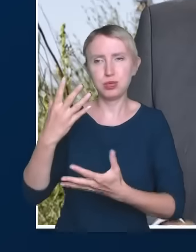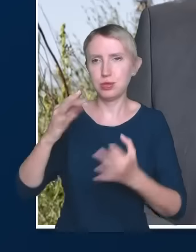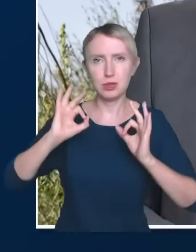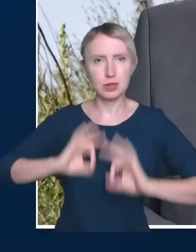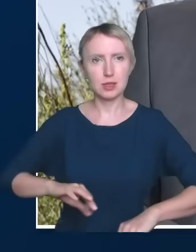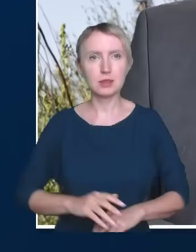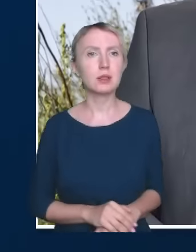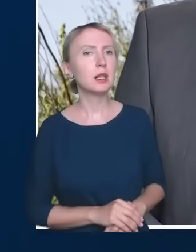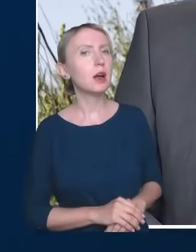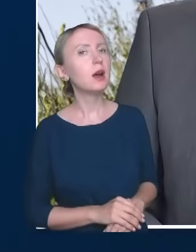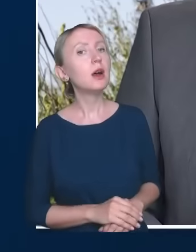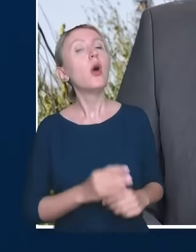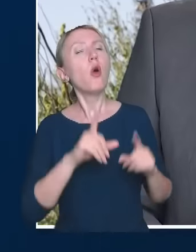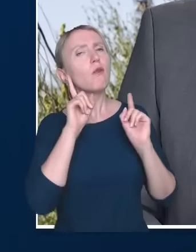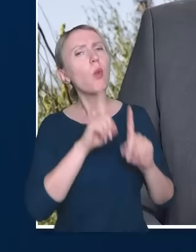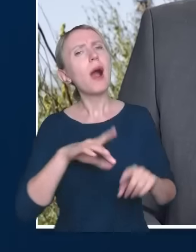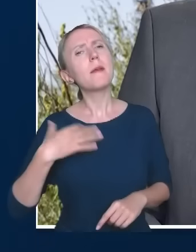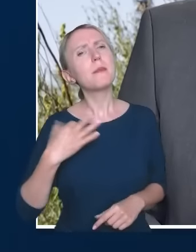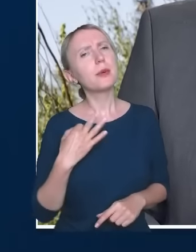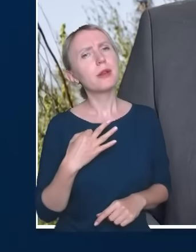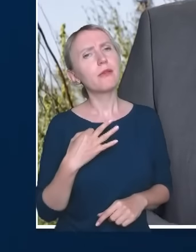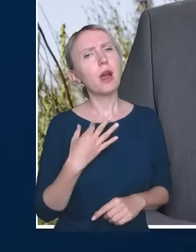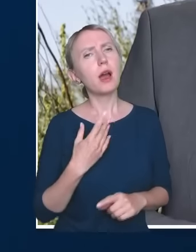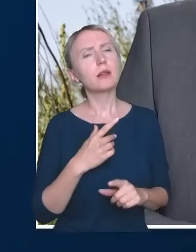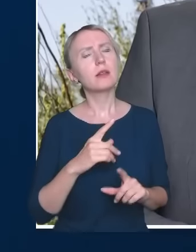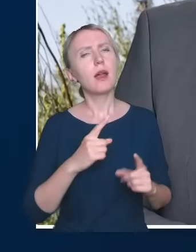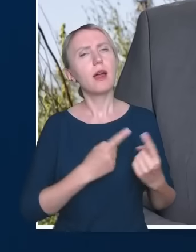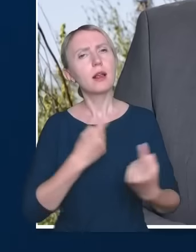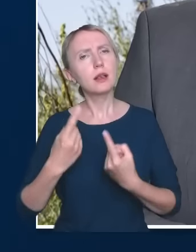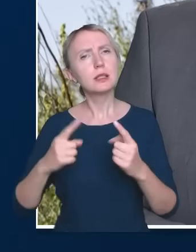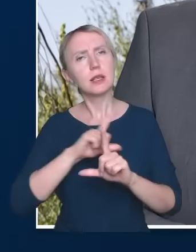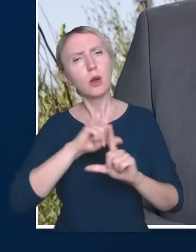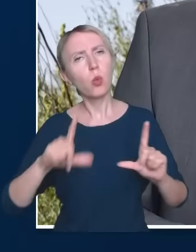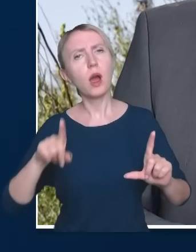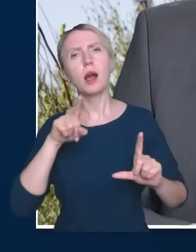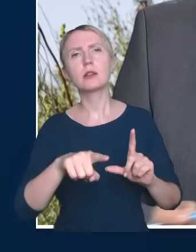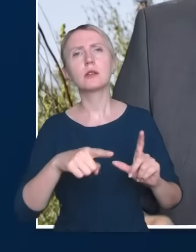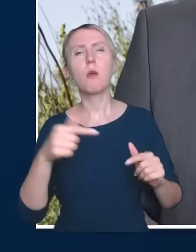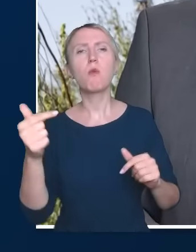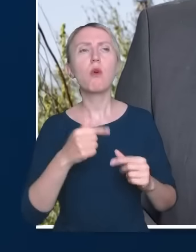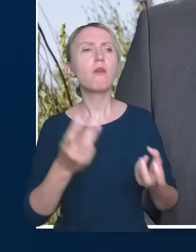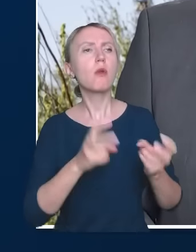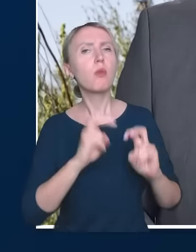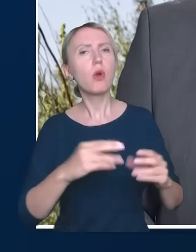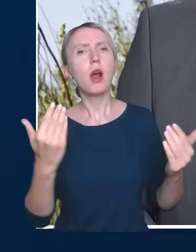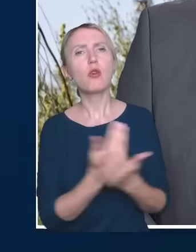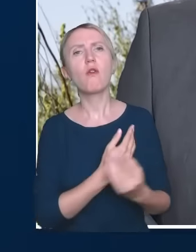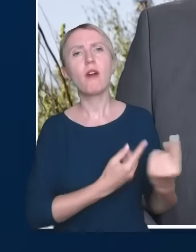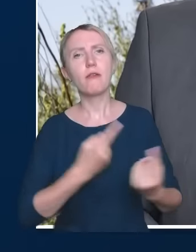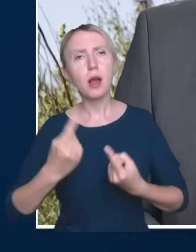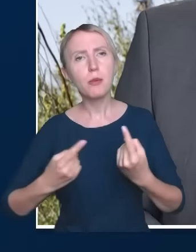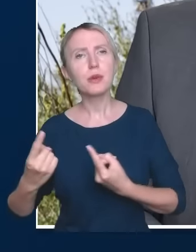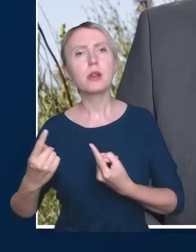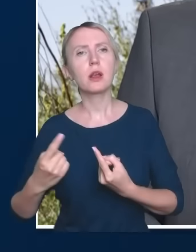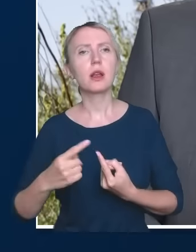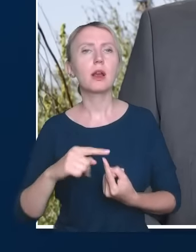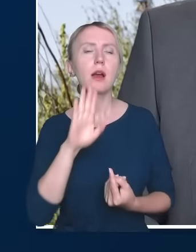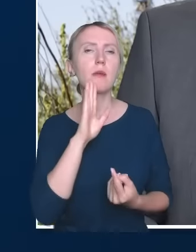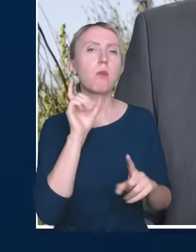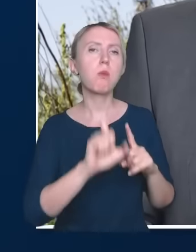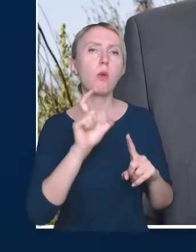No właśnie, a co z tymi prywatnymi zakładami? Bo miał powstać nowa fabryka tego rodzaju pocisków